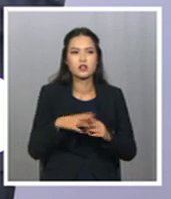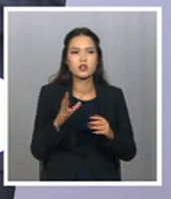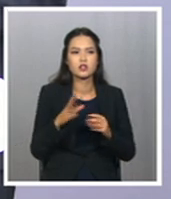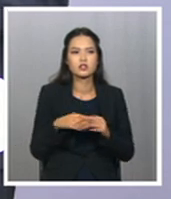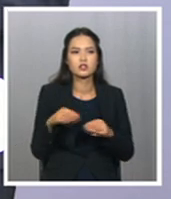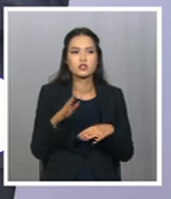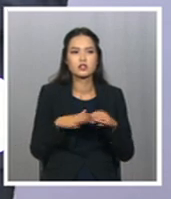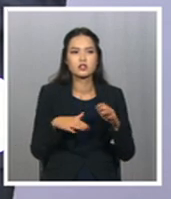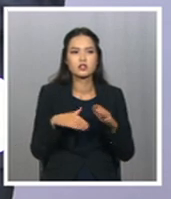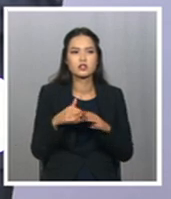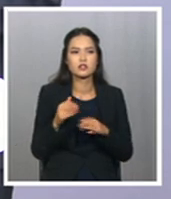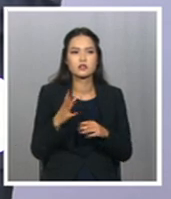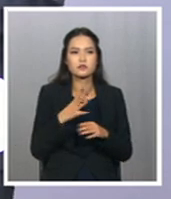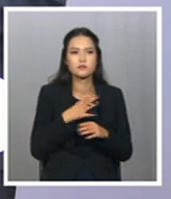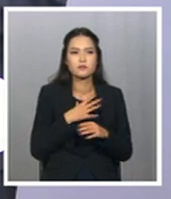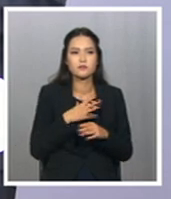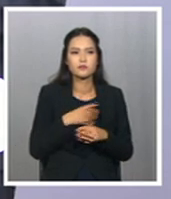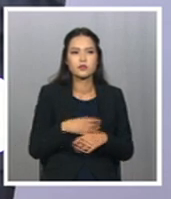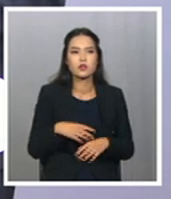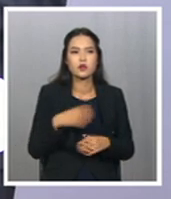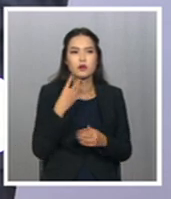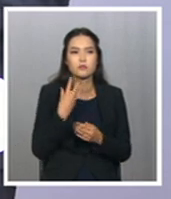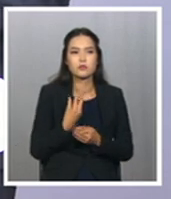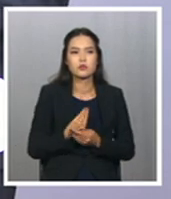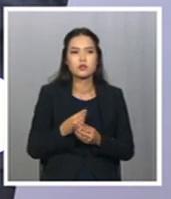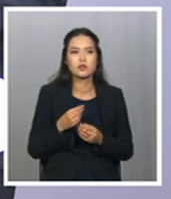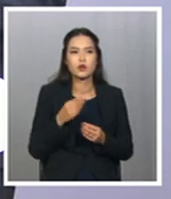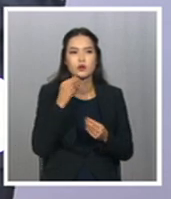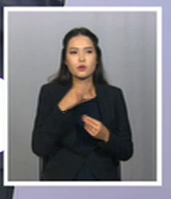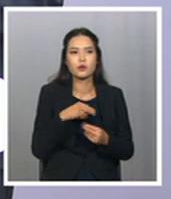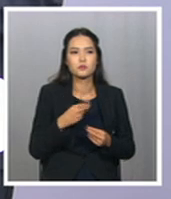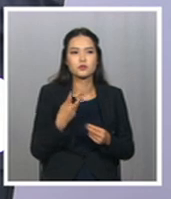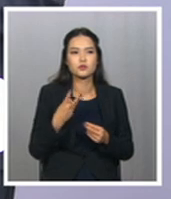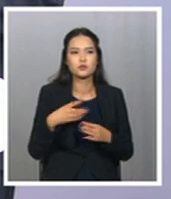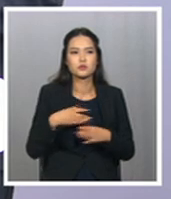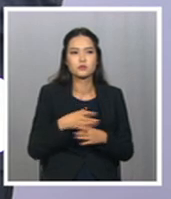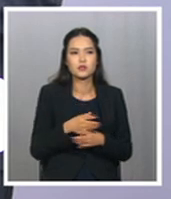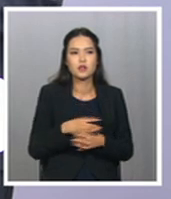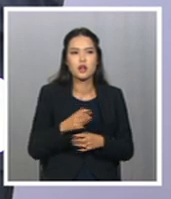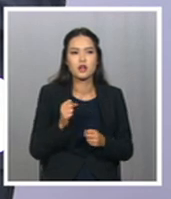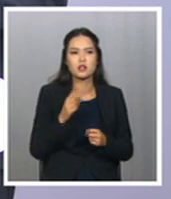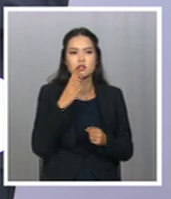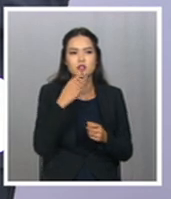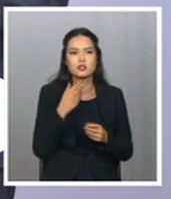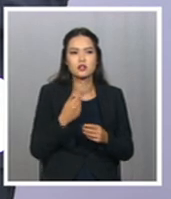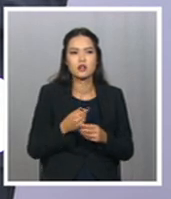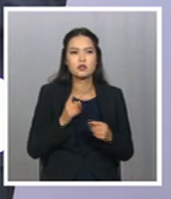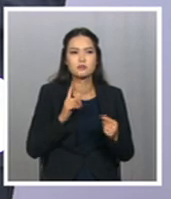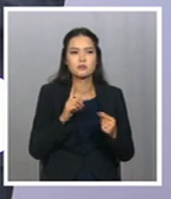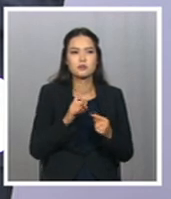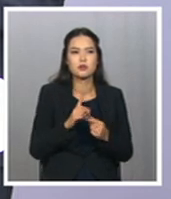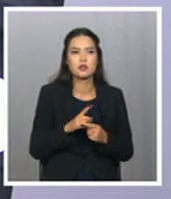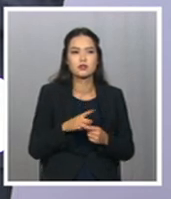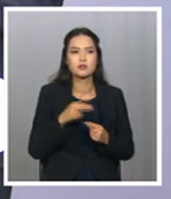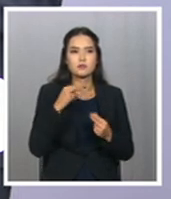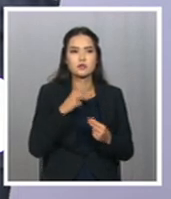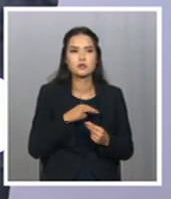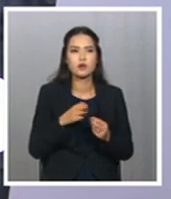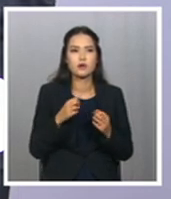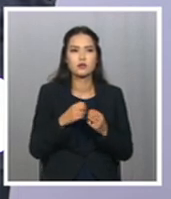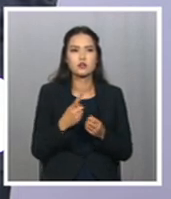жер салығын салды. Бұл өнімнің үштен бірін, ал жан басы салығы мүліктің оннан бірін